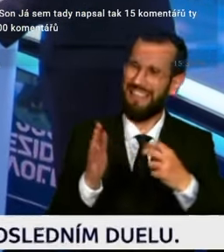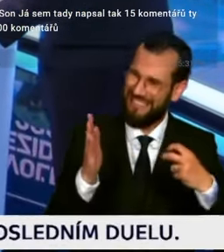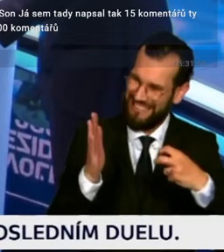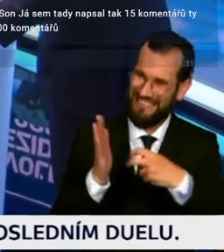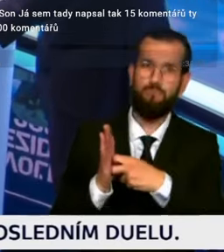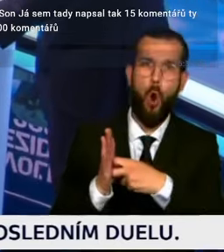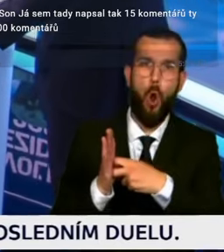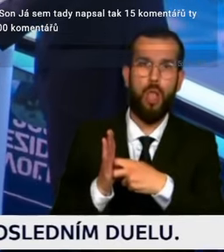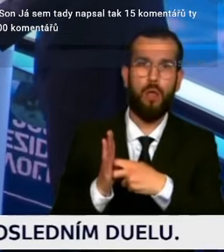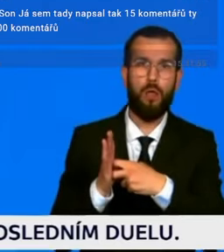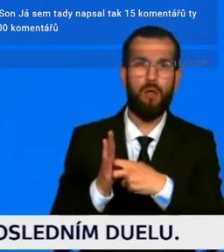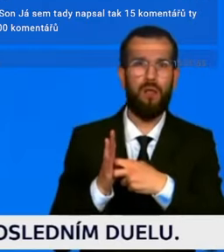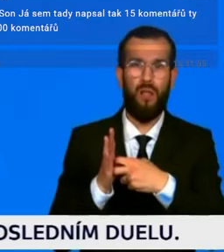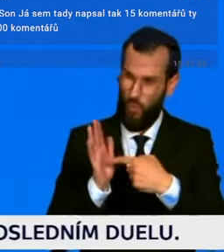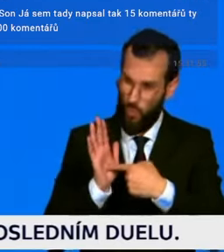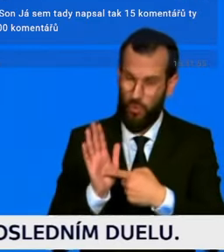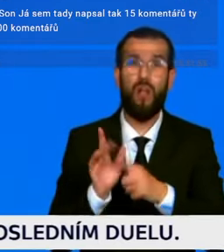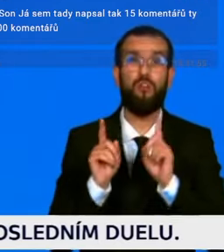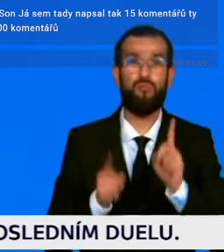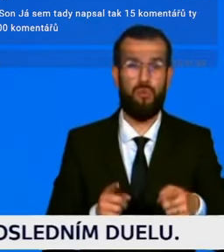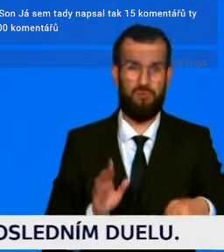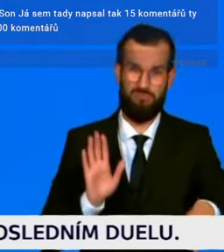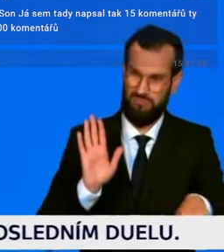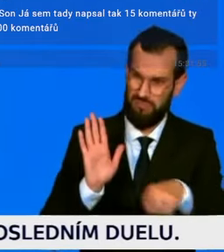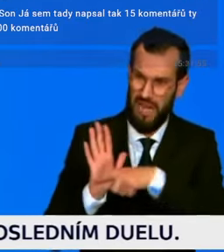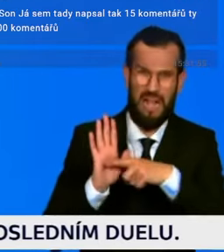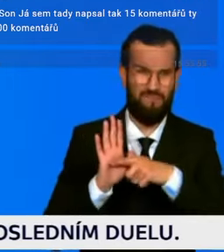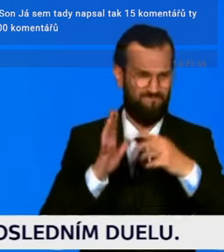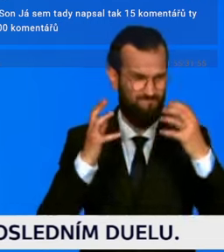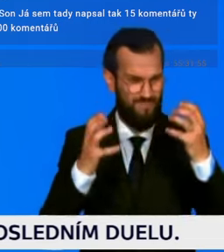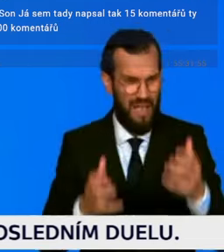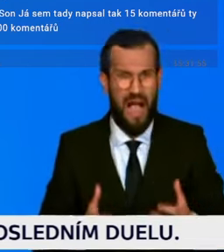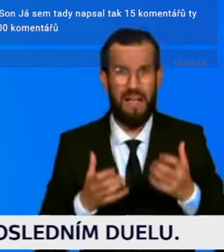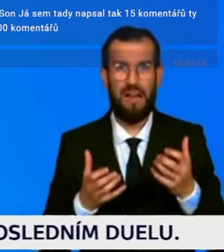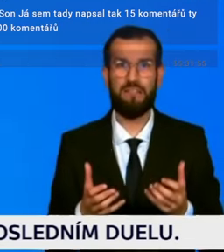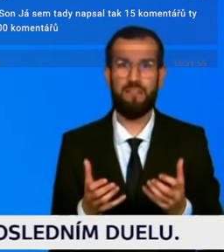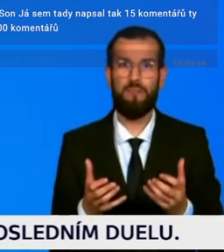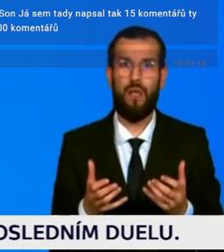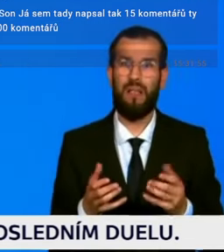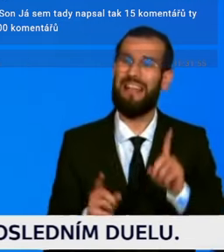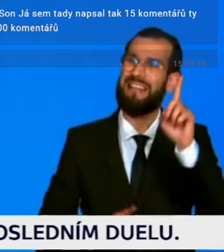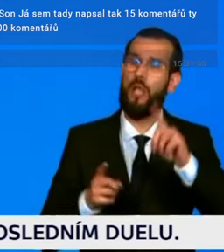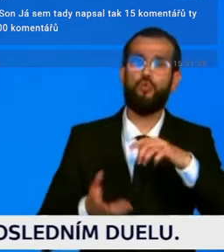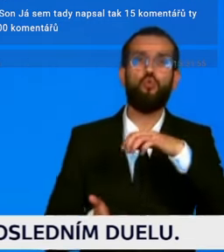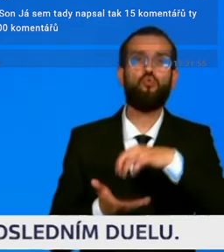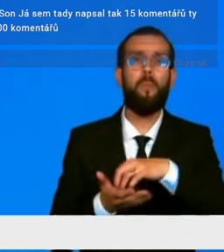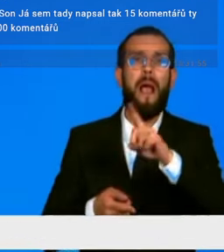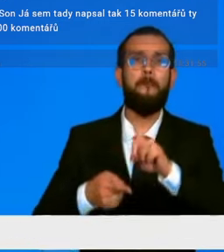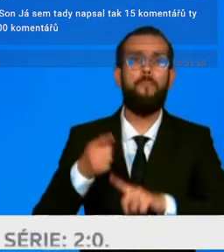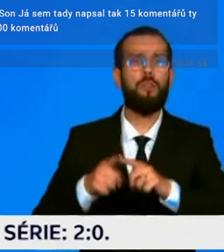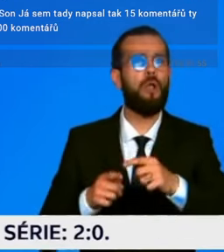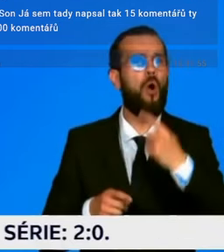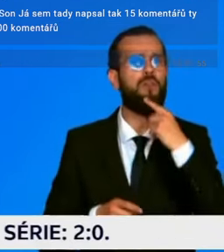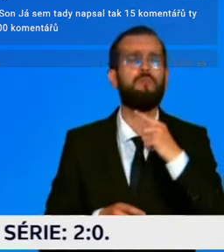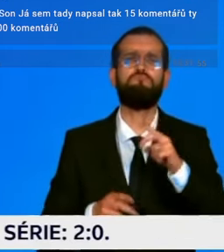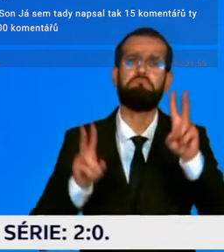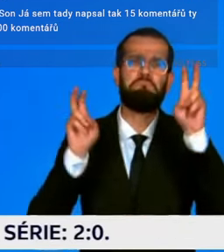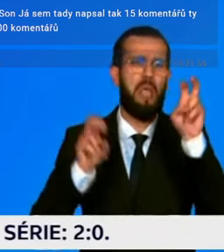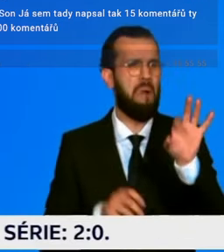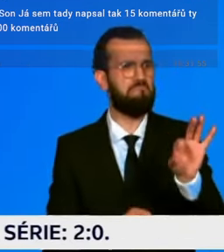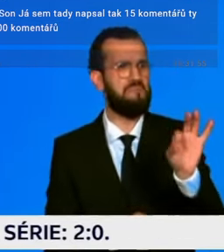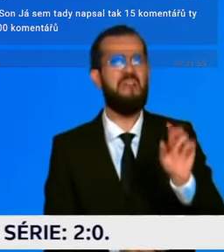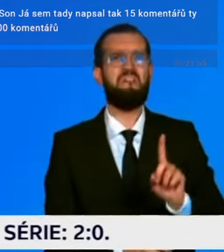štátnych symbolov sa šíri nenávisť a agresivita skupina politikov si sprivatizovali tému vlastenectva a